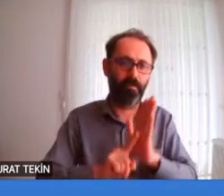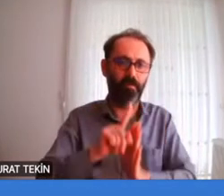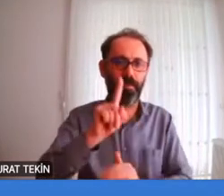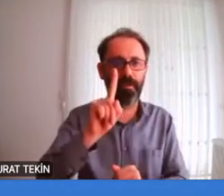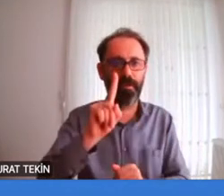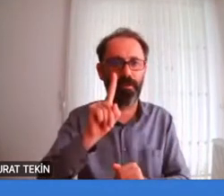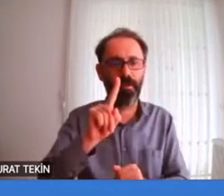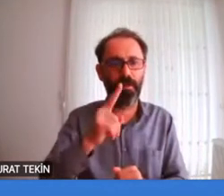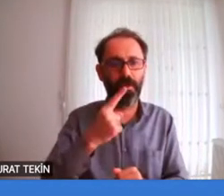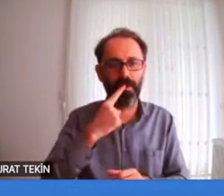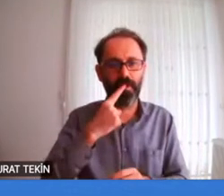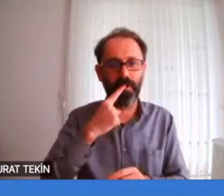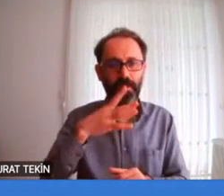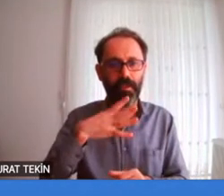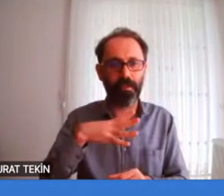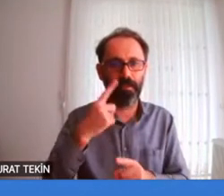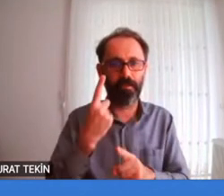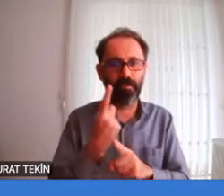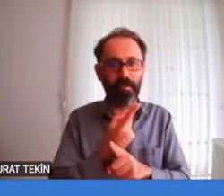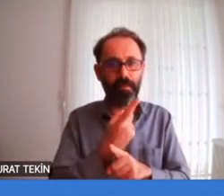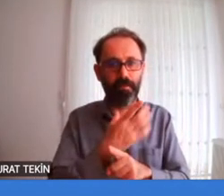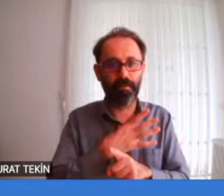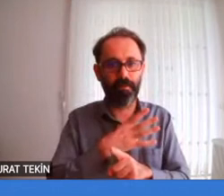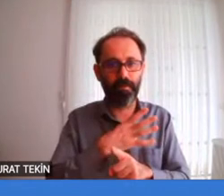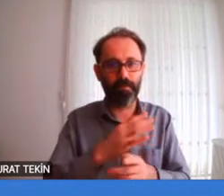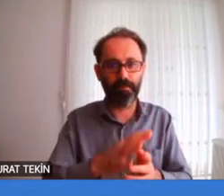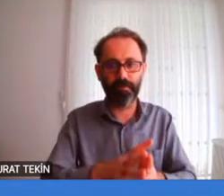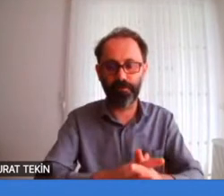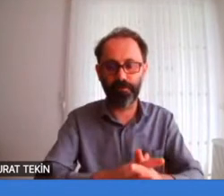istediğiniz bir şey var mı? Spor kolu arkadaşım.